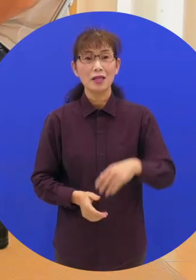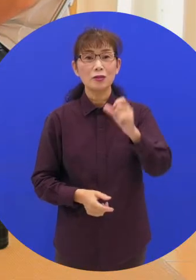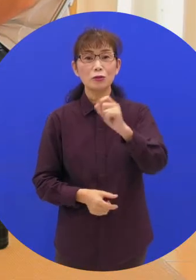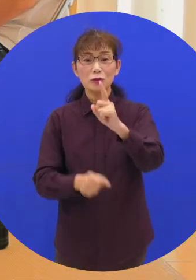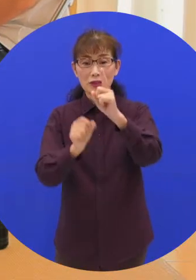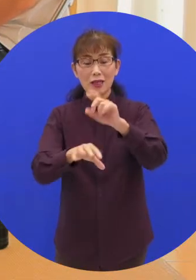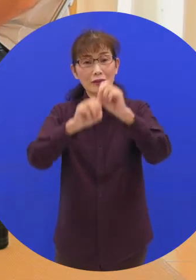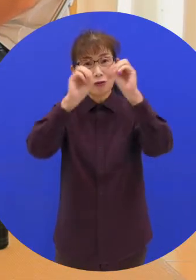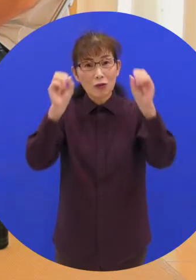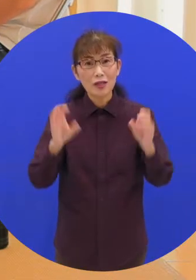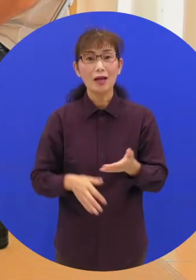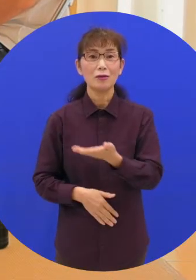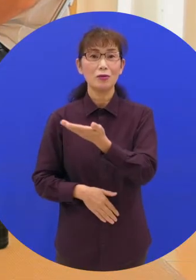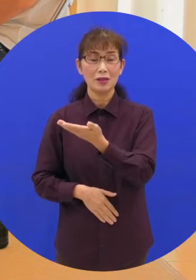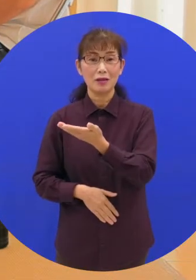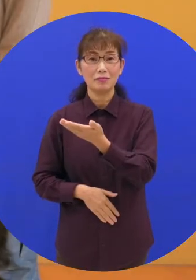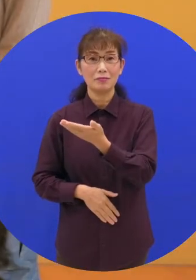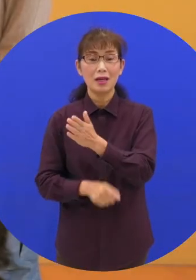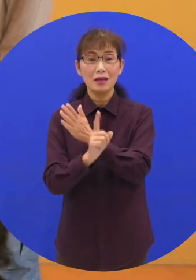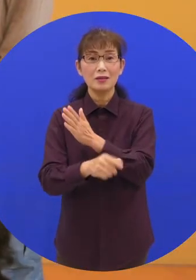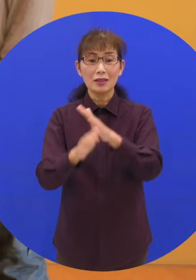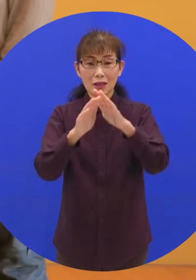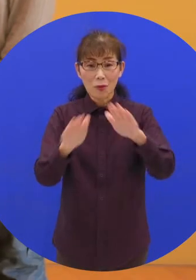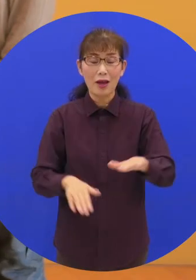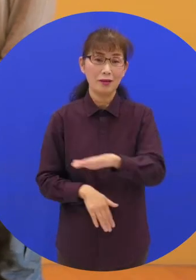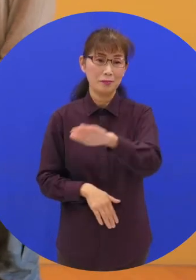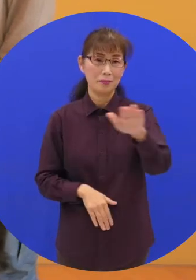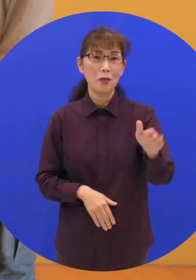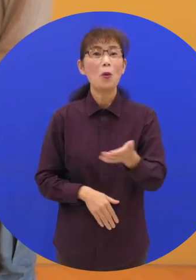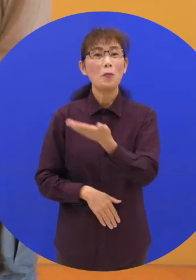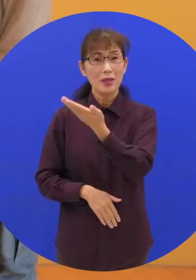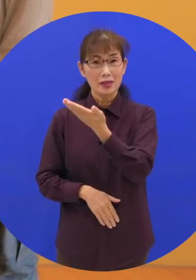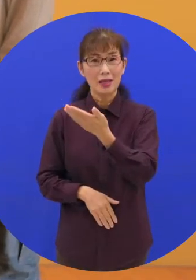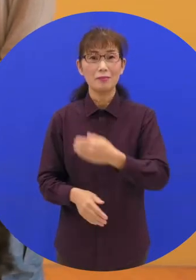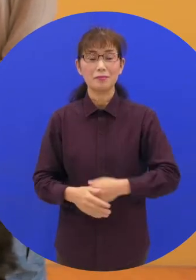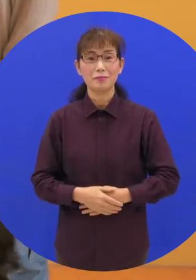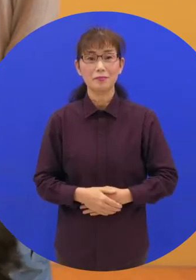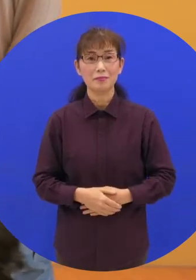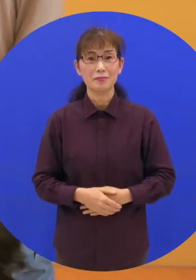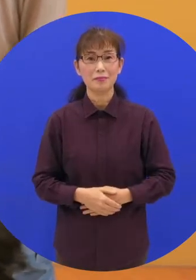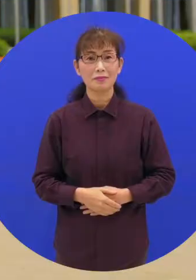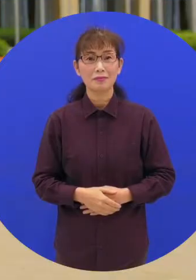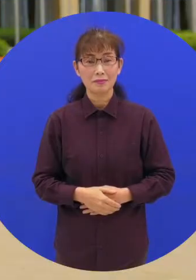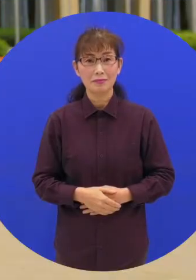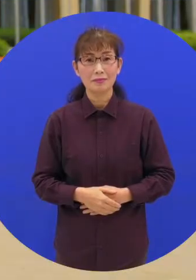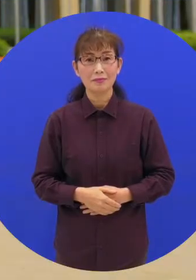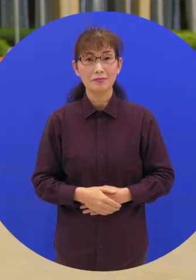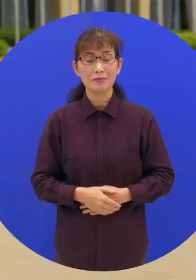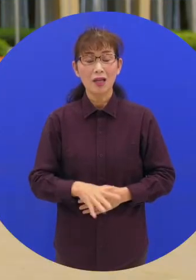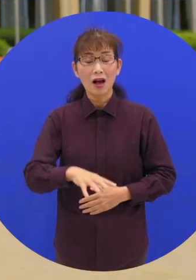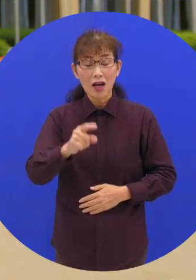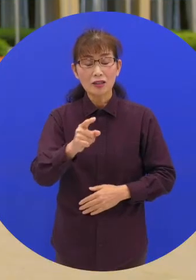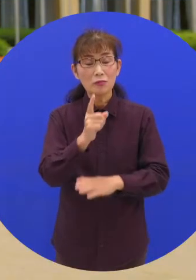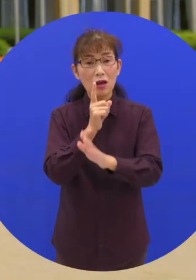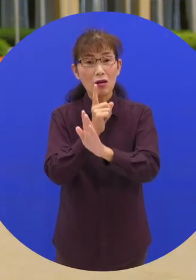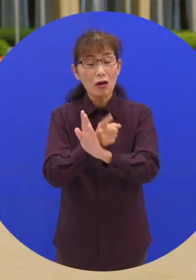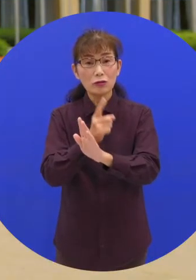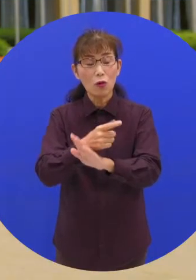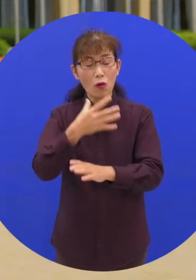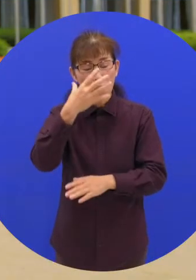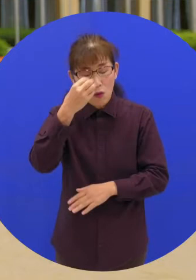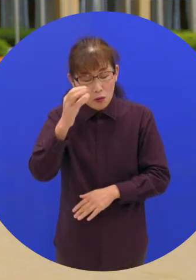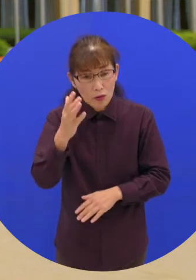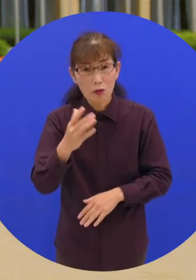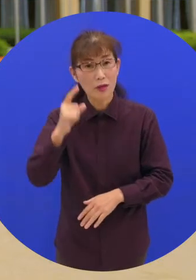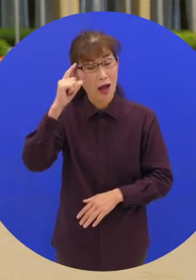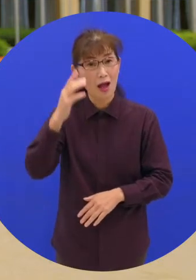今月のキラッとさん、佐世保カッチェで落語会の皆さんです。 最初は全然落語に